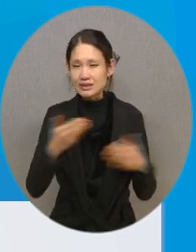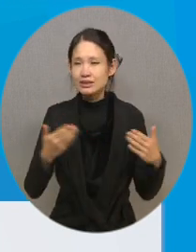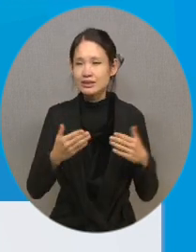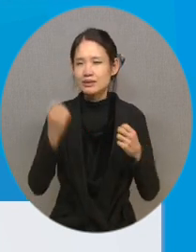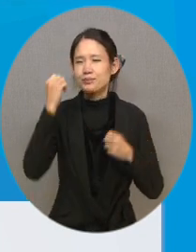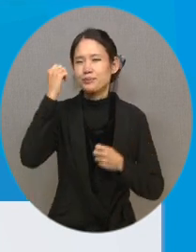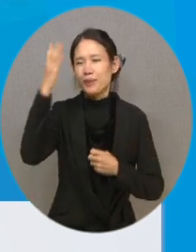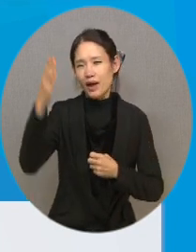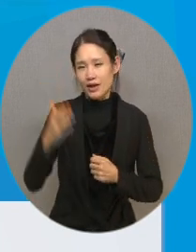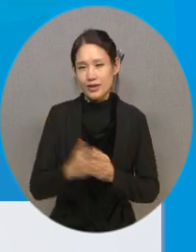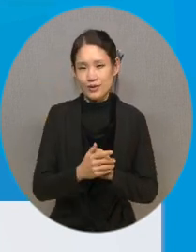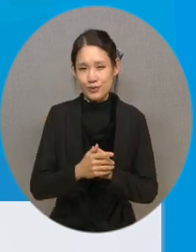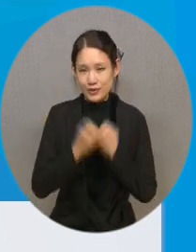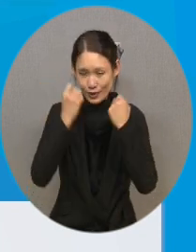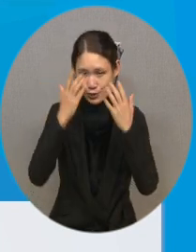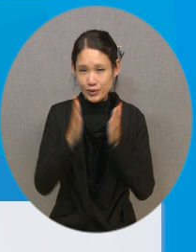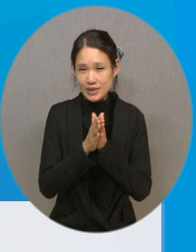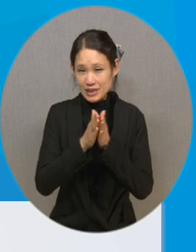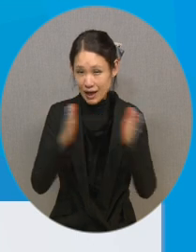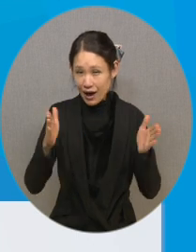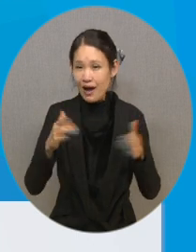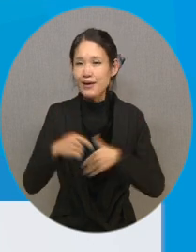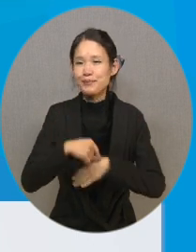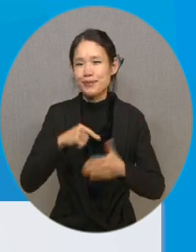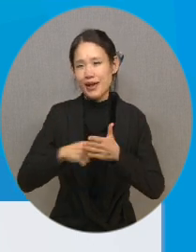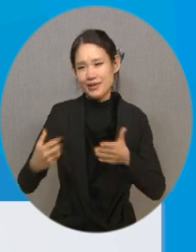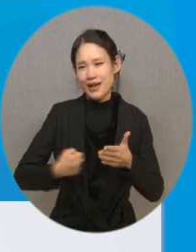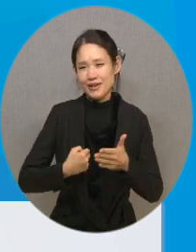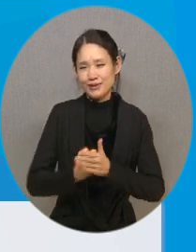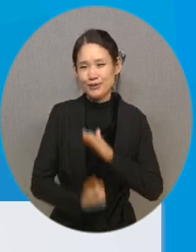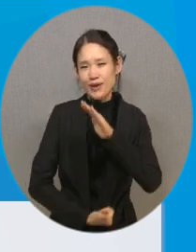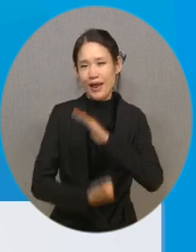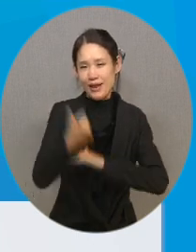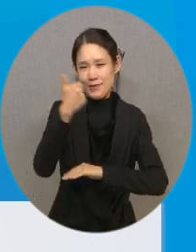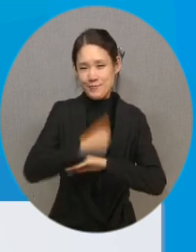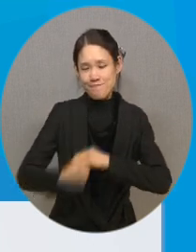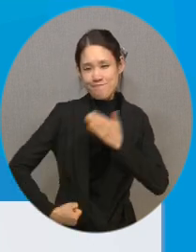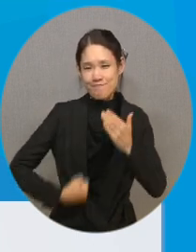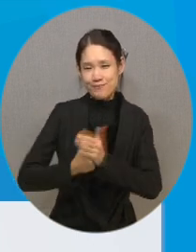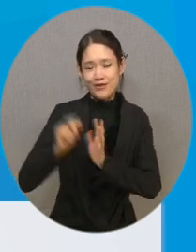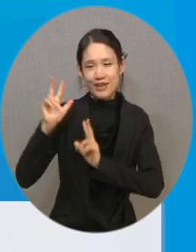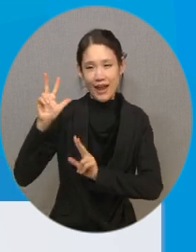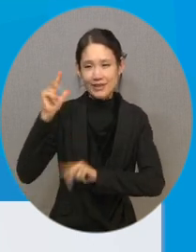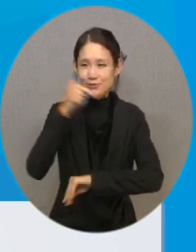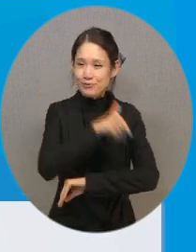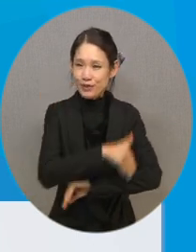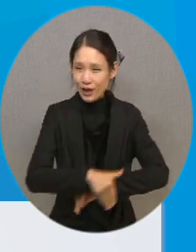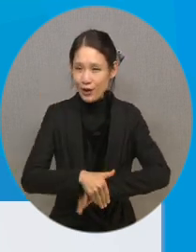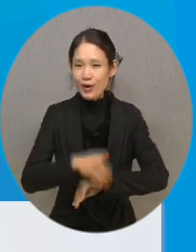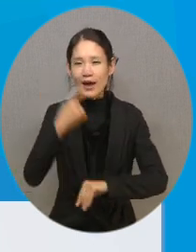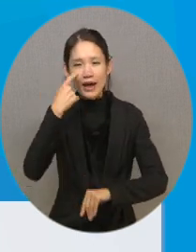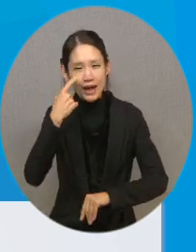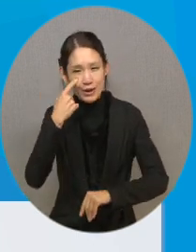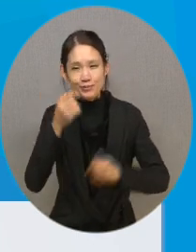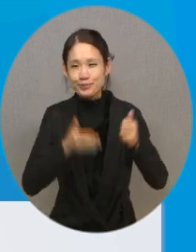일은 털어버리고 새롭게 시작하는 마음으로 희망찬 다짐과 계획을 세워보는 것은